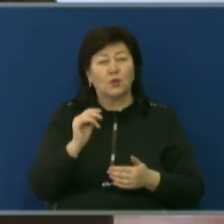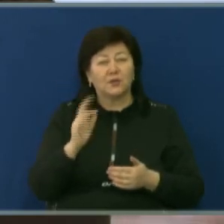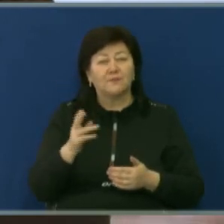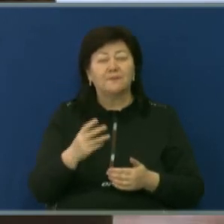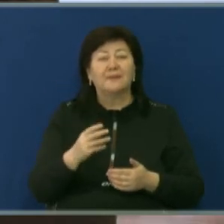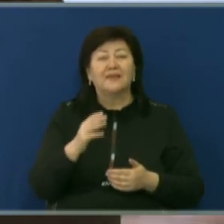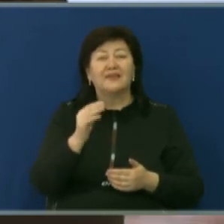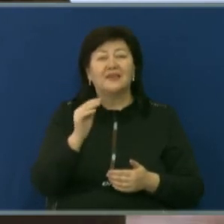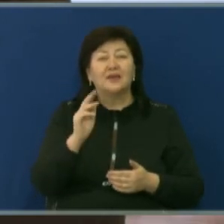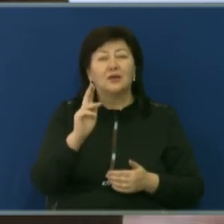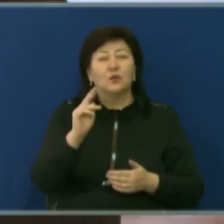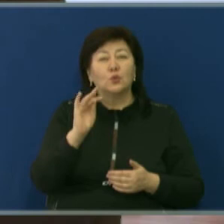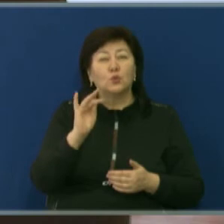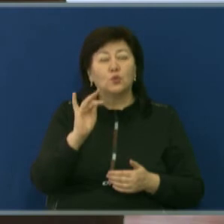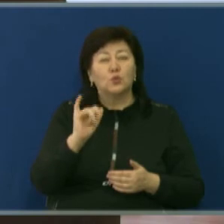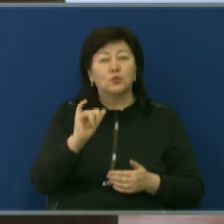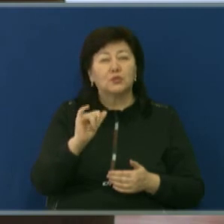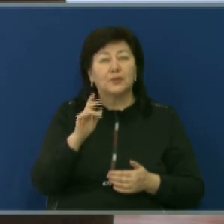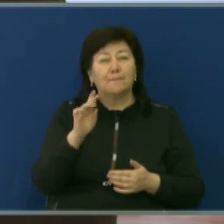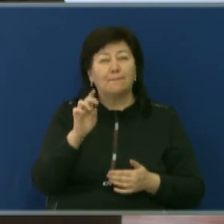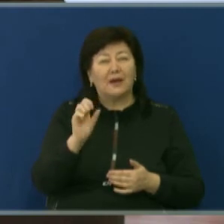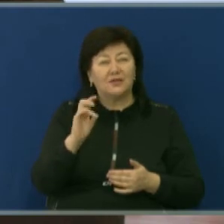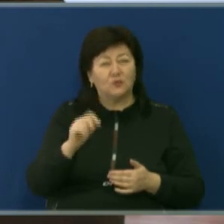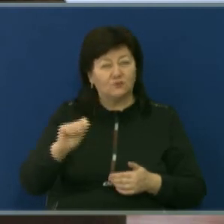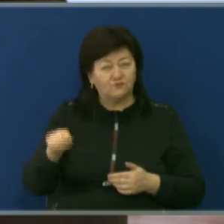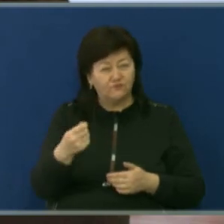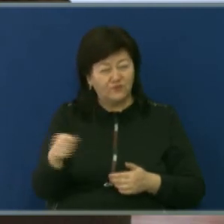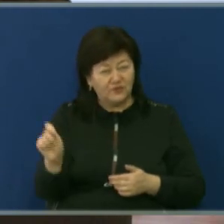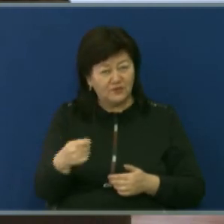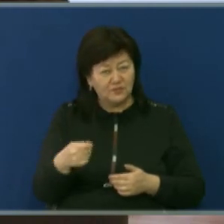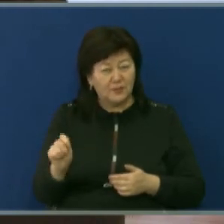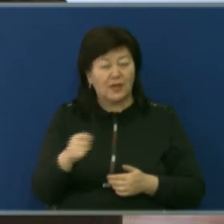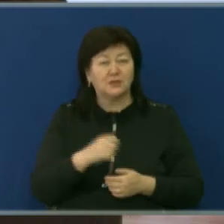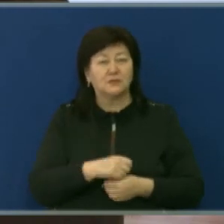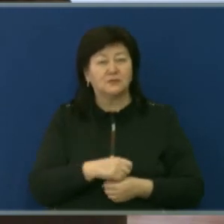вид спорта фехтования, в личном зачете дисциплина шпага.